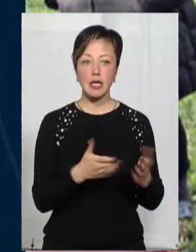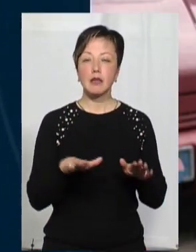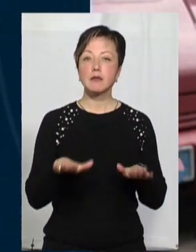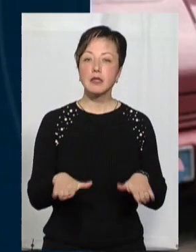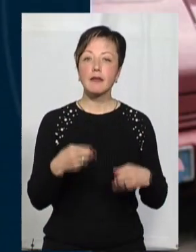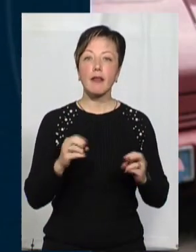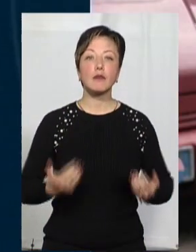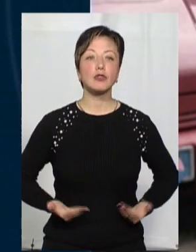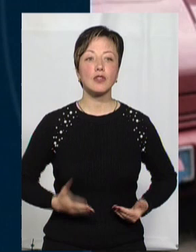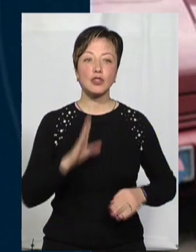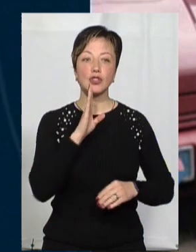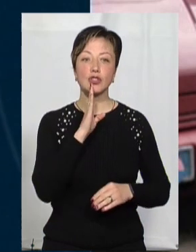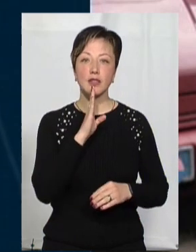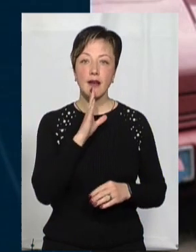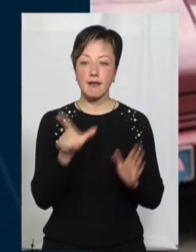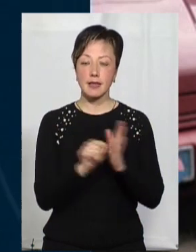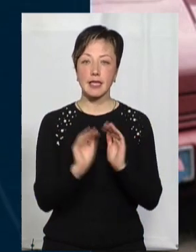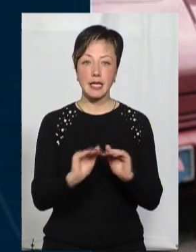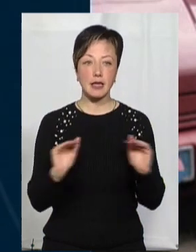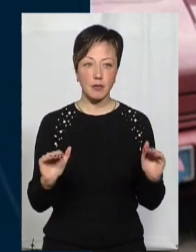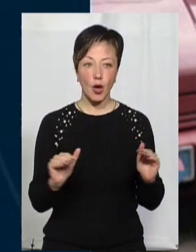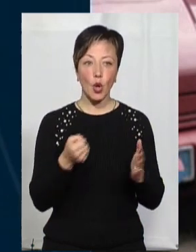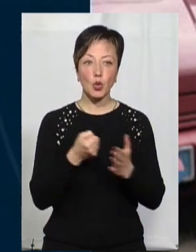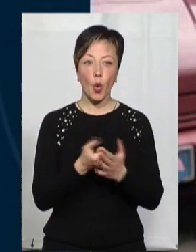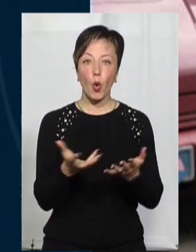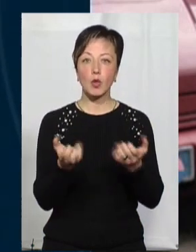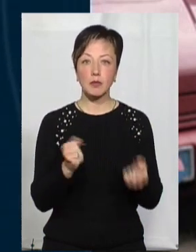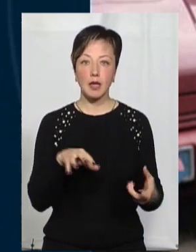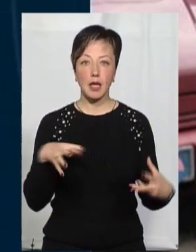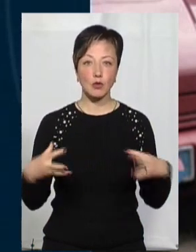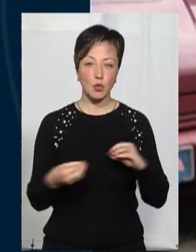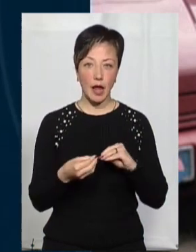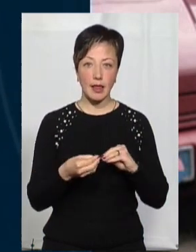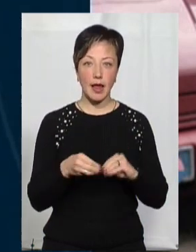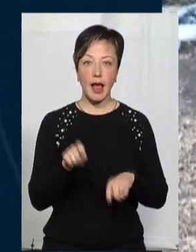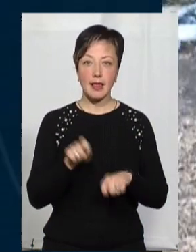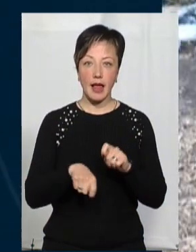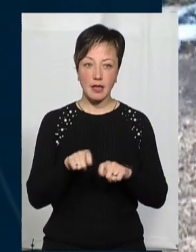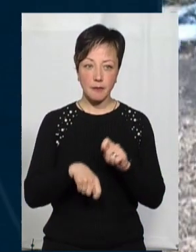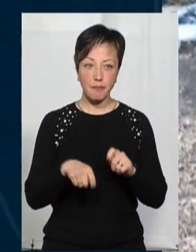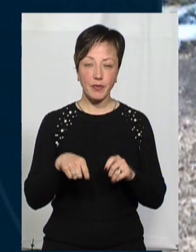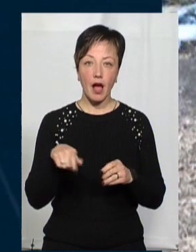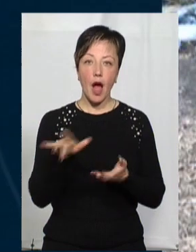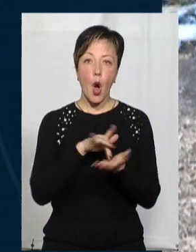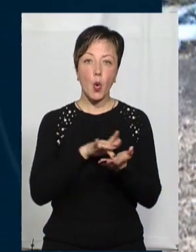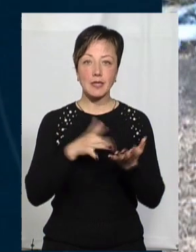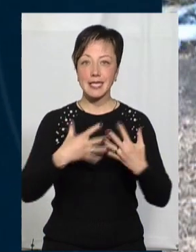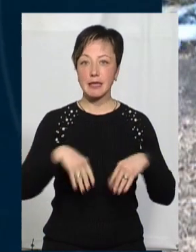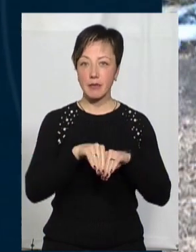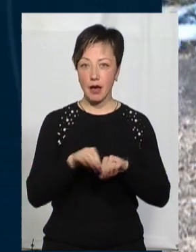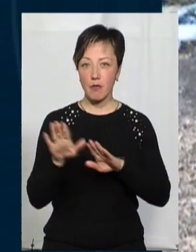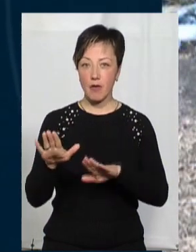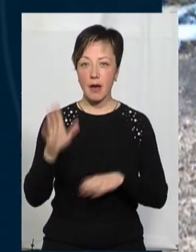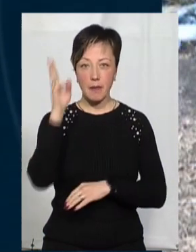де проживала жінка із дітьми. До отримання результатів тесту ромська сім'я побувала у